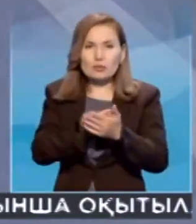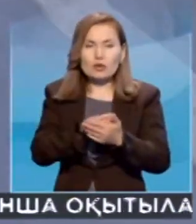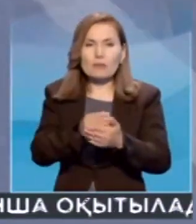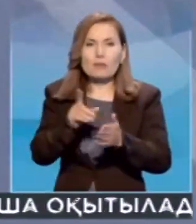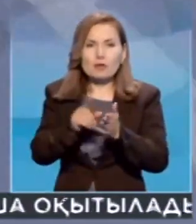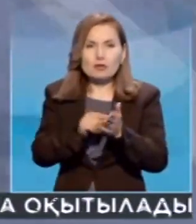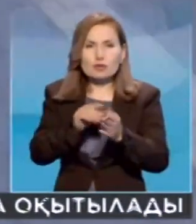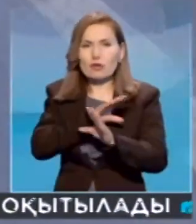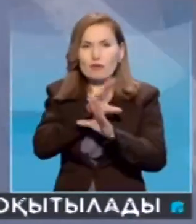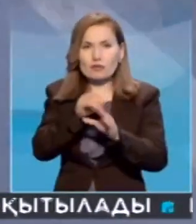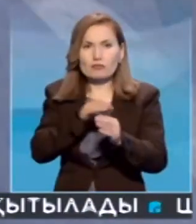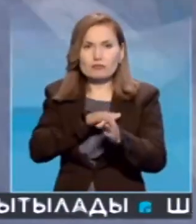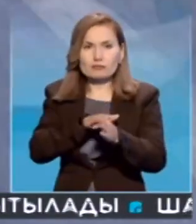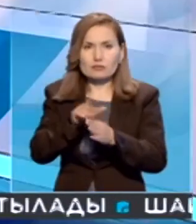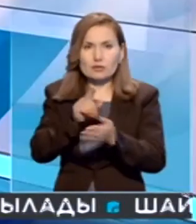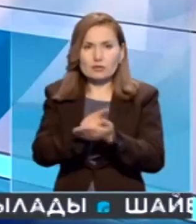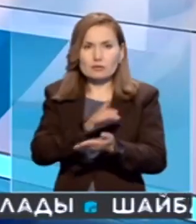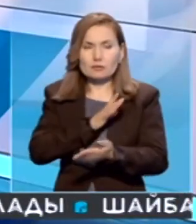орындауға тиіс.